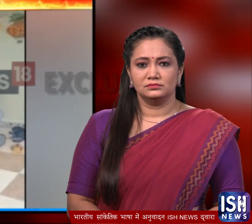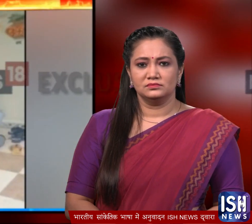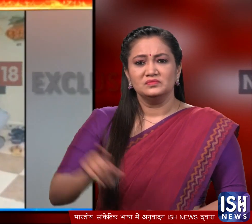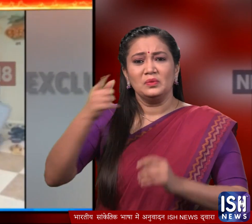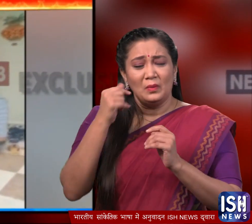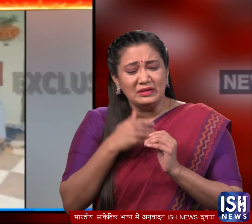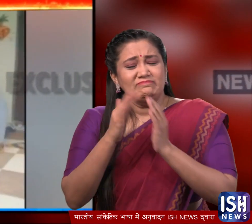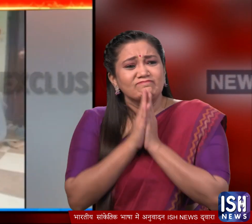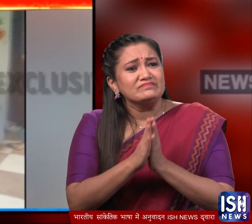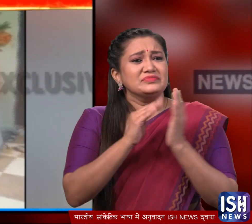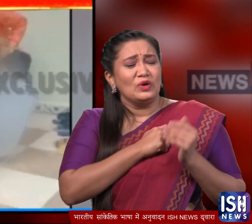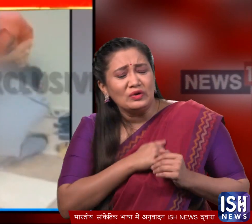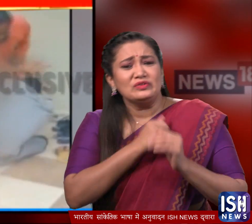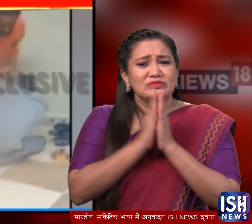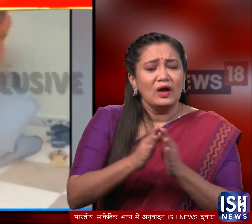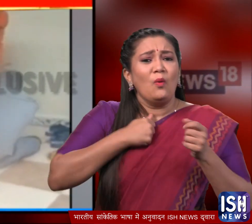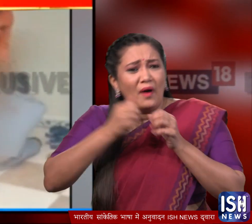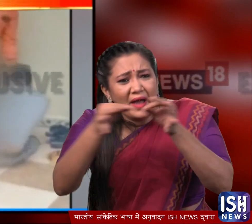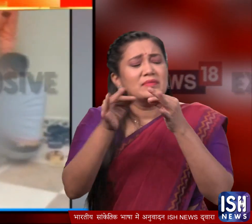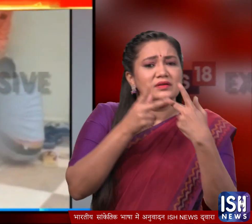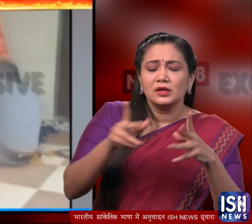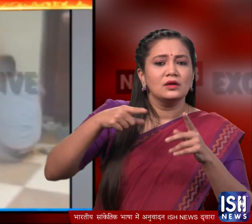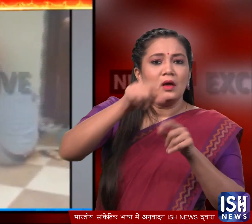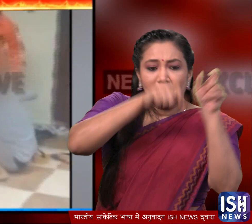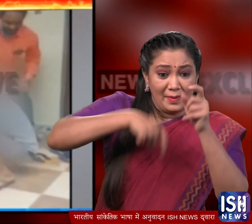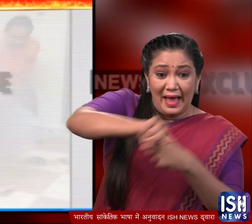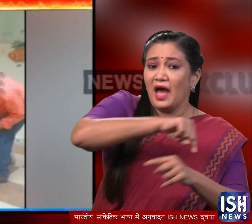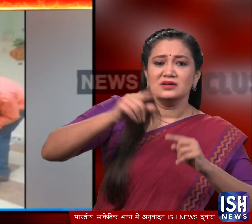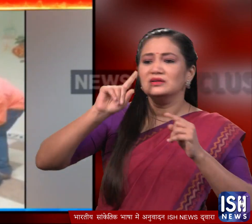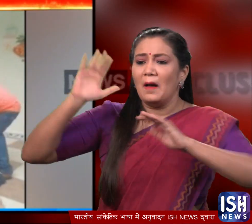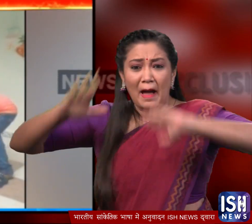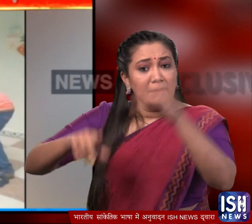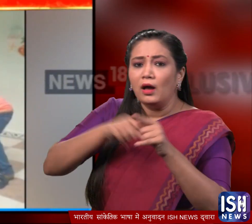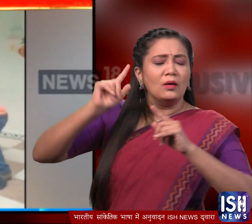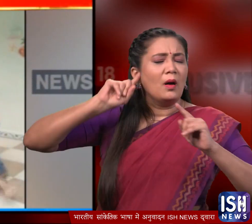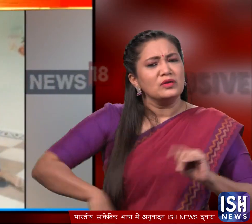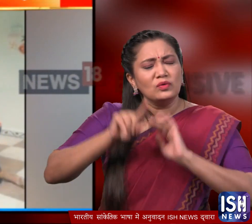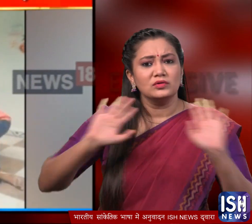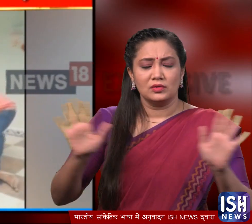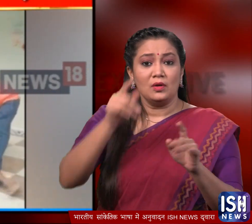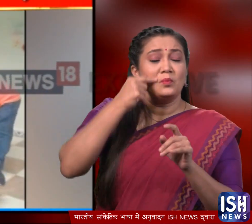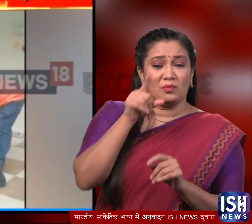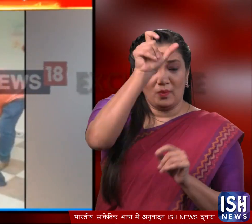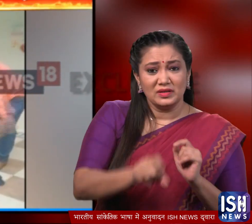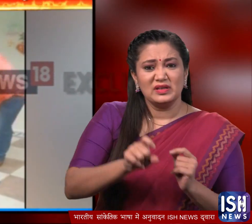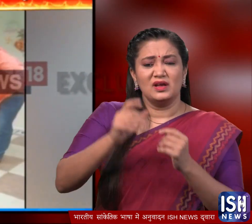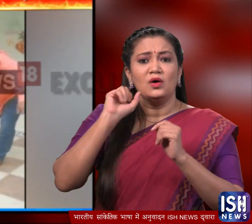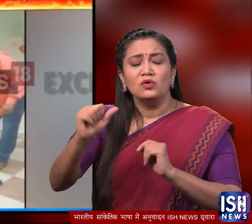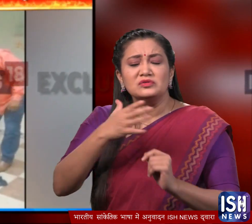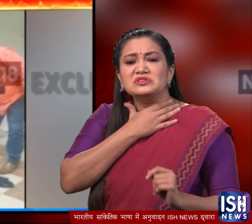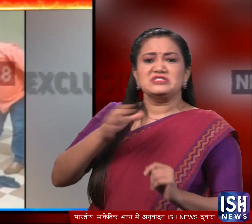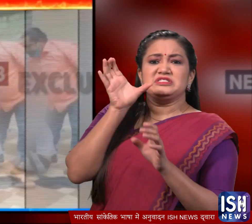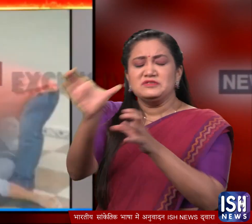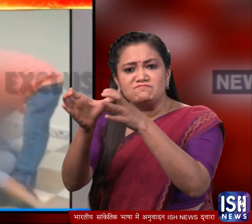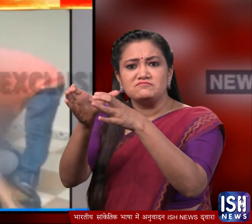उसने हाथ जोड़े, अपनी सफाई दी, लेकिन ऐसा लगा कि उसकी ये बातें उसे पीटने वालों को सुनाई ही नहीं दी। एक शख्स ने तो अपने हाथ से उसकी